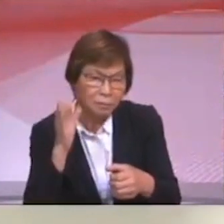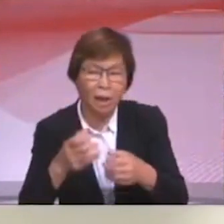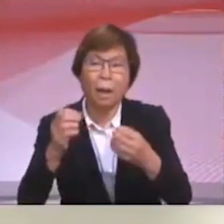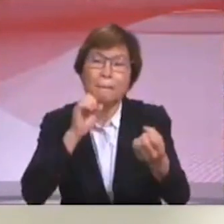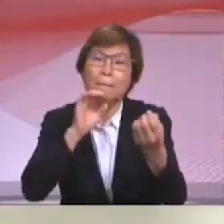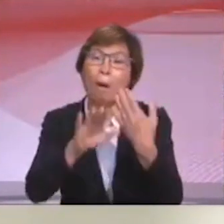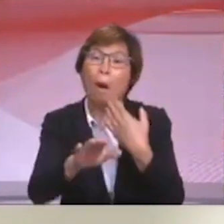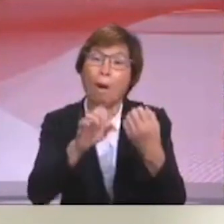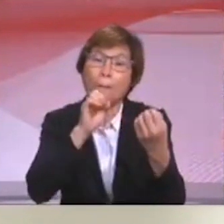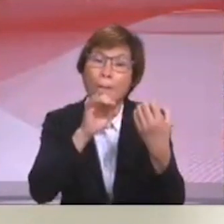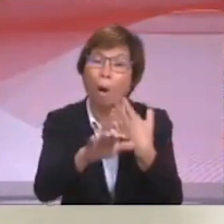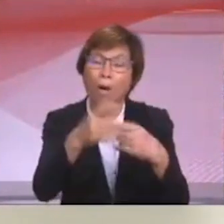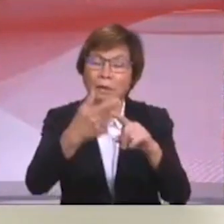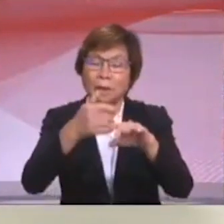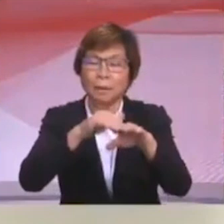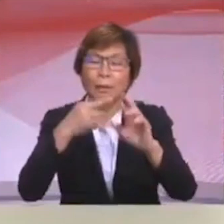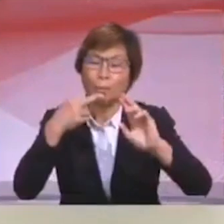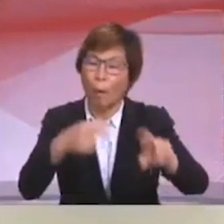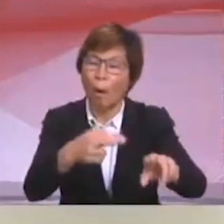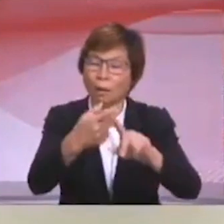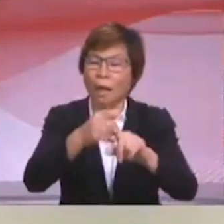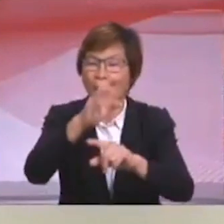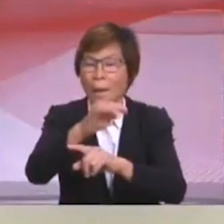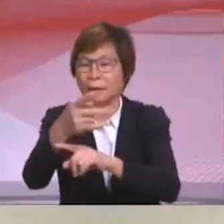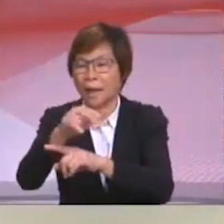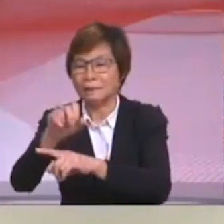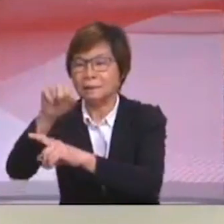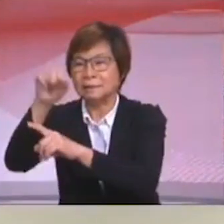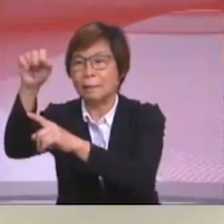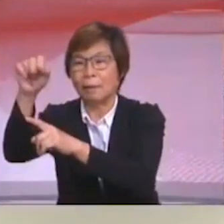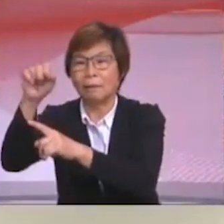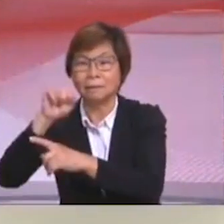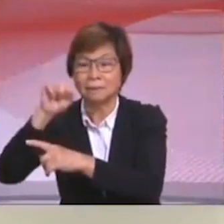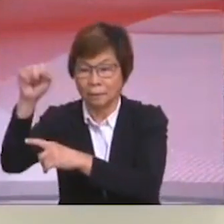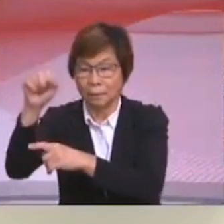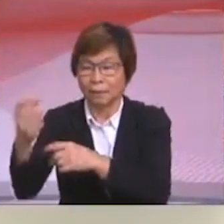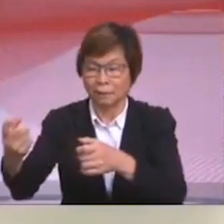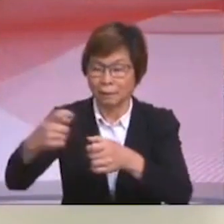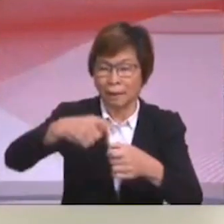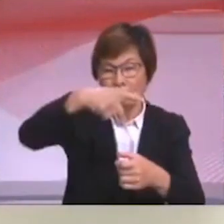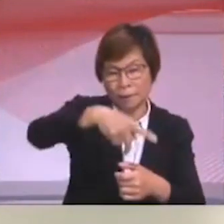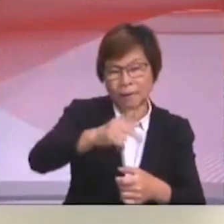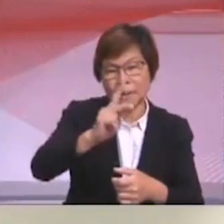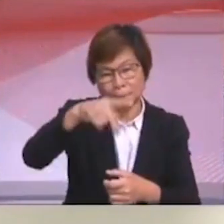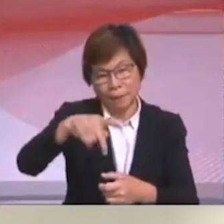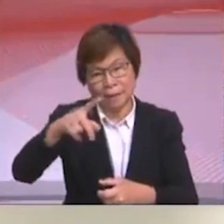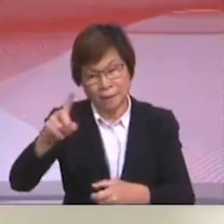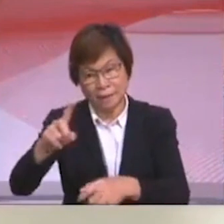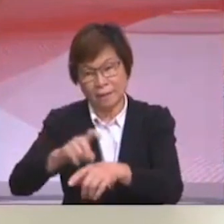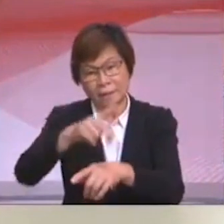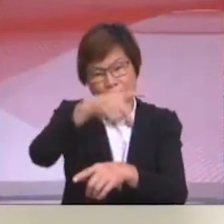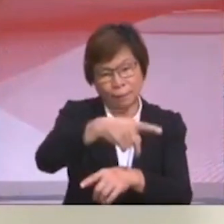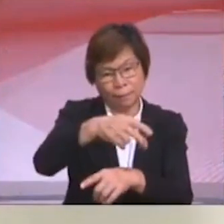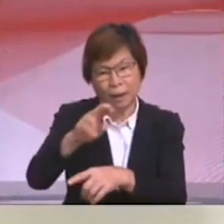maklum balas daripada MKN Sabah mengenai PKPD di